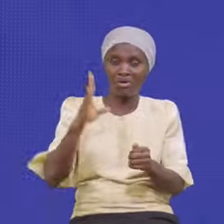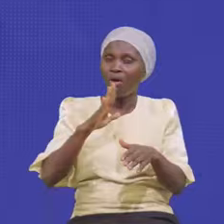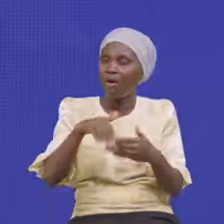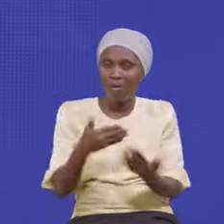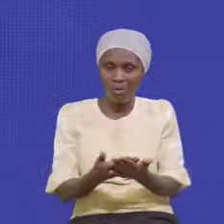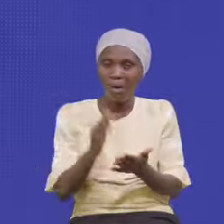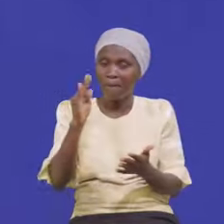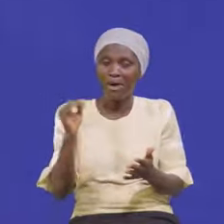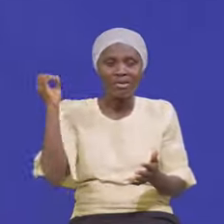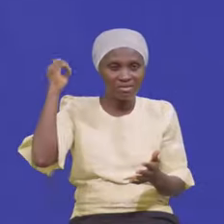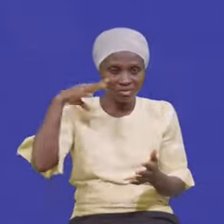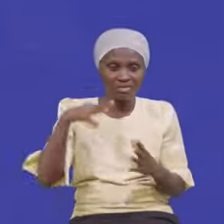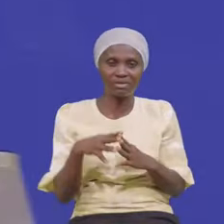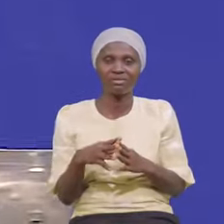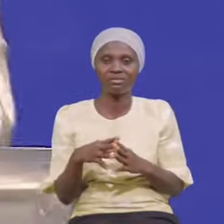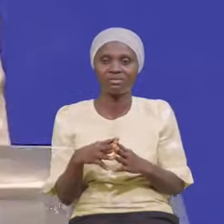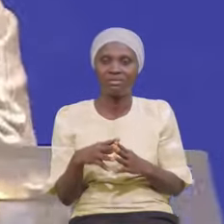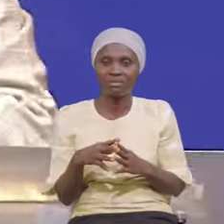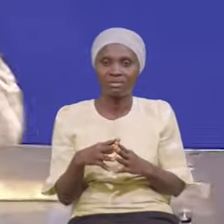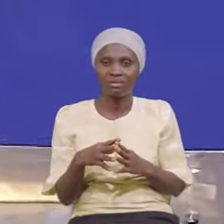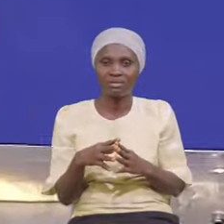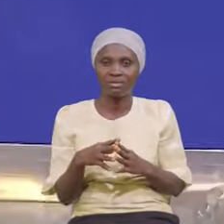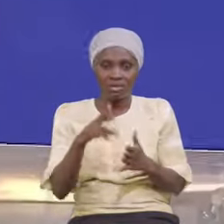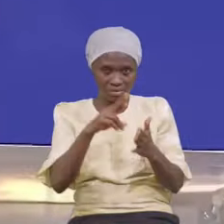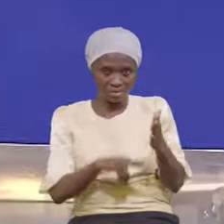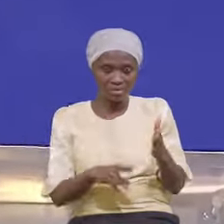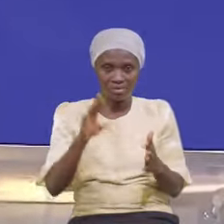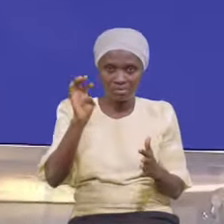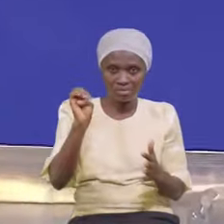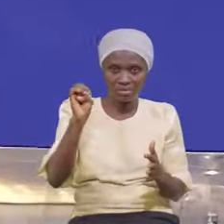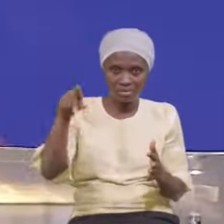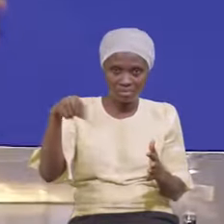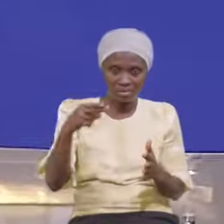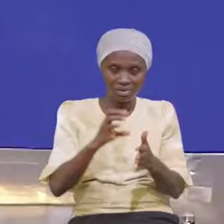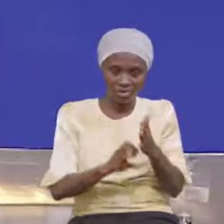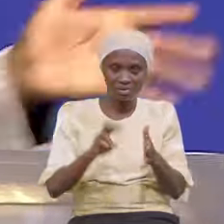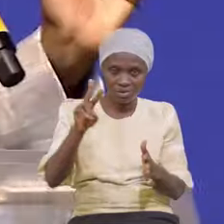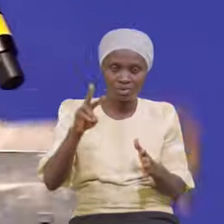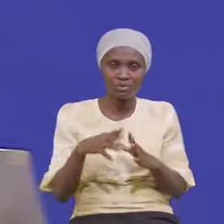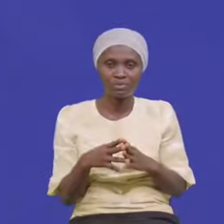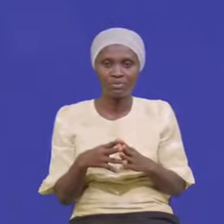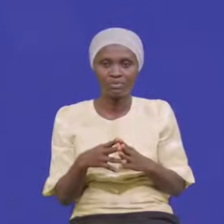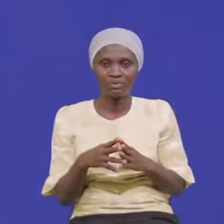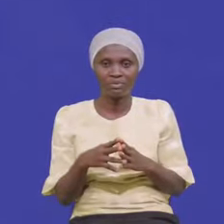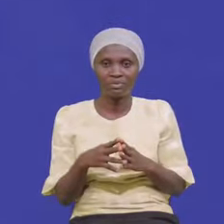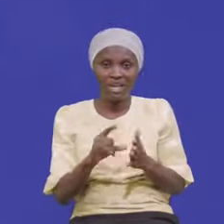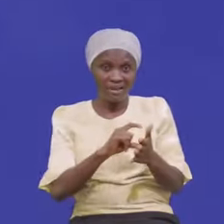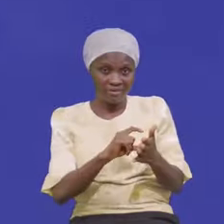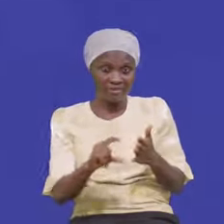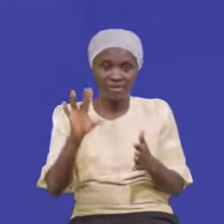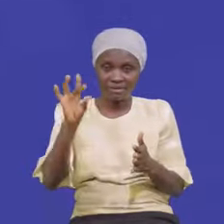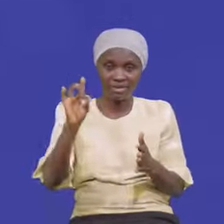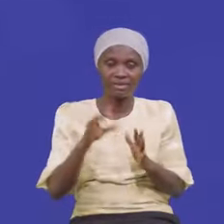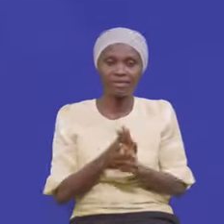grace. ఇదంతయు కృప ద్వారానే. Look at Ephesians chapter 2. ఎఫెసీ పత్రిక 2వ అధ్యాయం చూడండి. Read there from verse